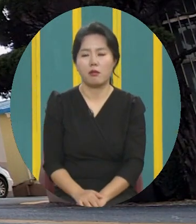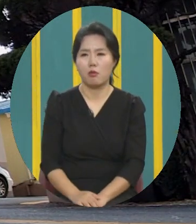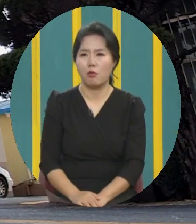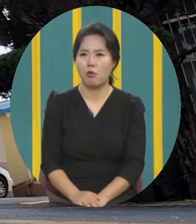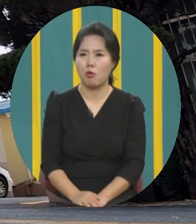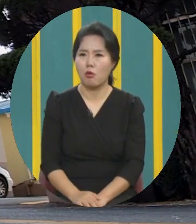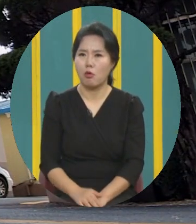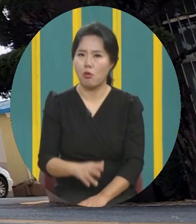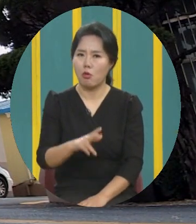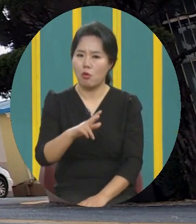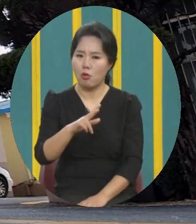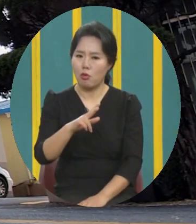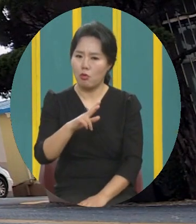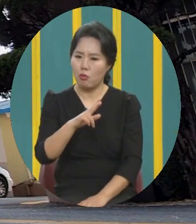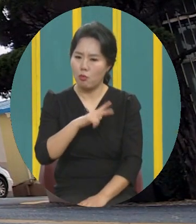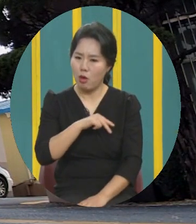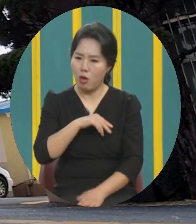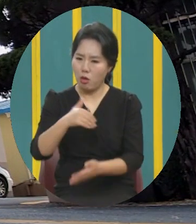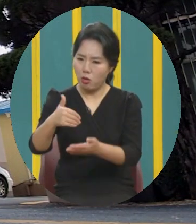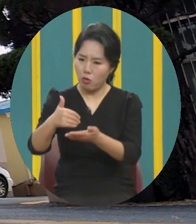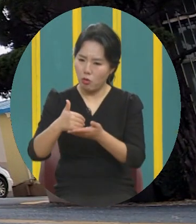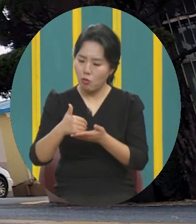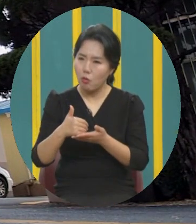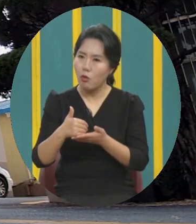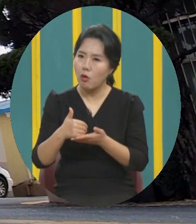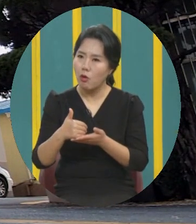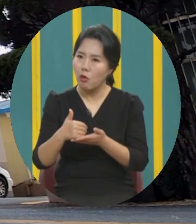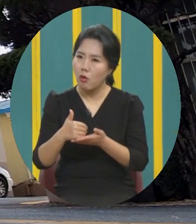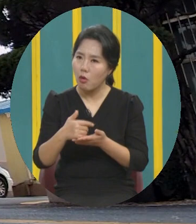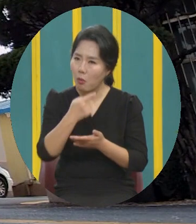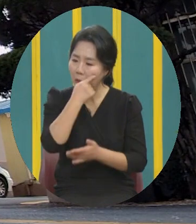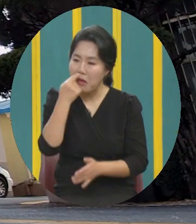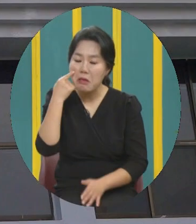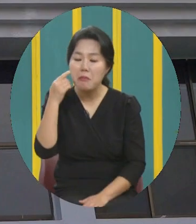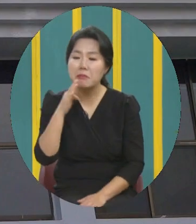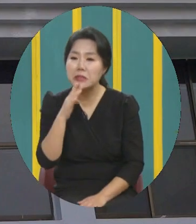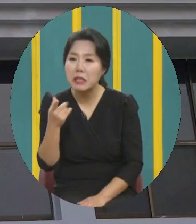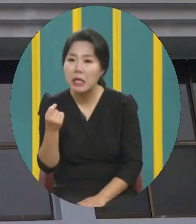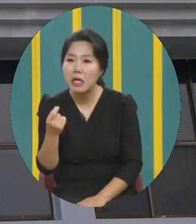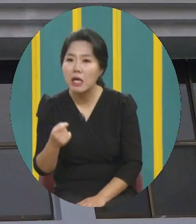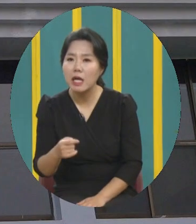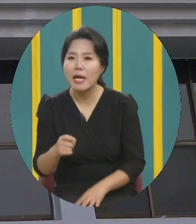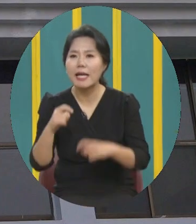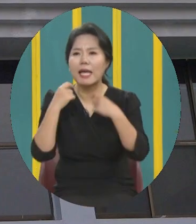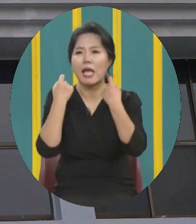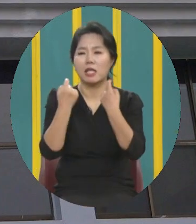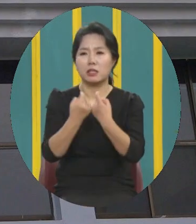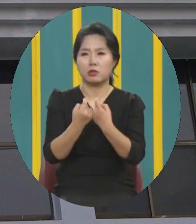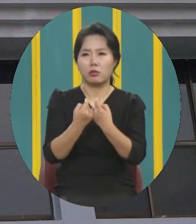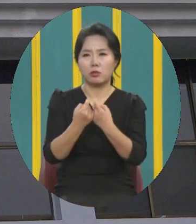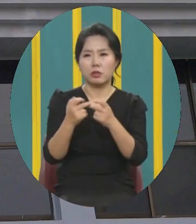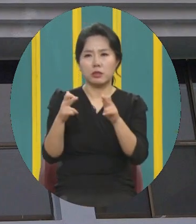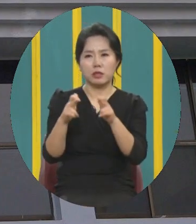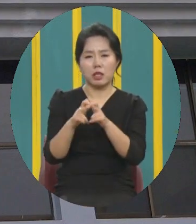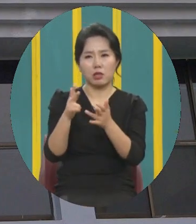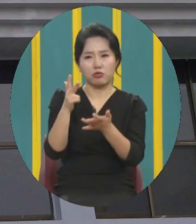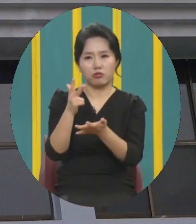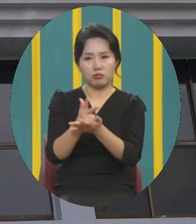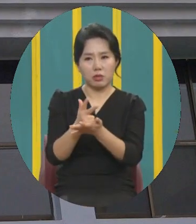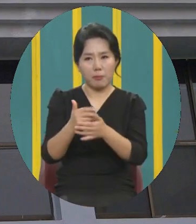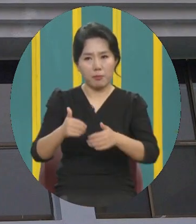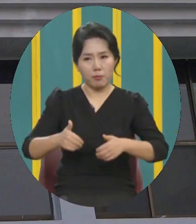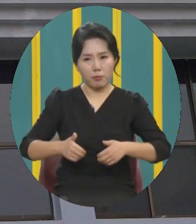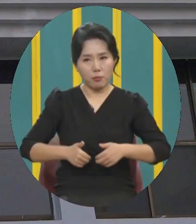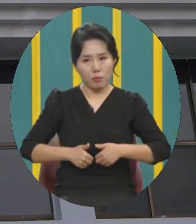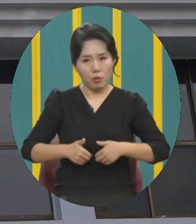군의회 측에 요청이 있었다는데요. 사실을 확인해봤습니다. 뭐 개인적으로 혹시라도 뭐 필요하겠냐